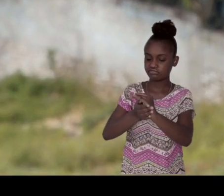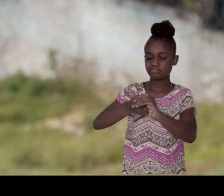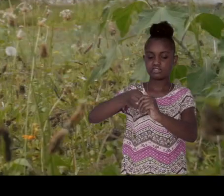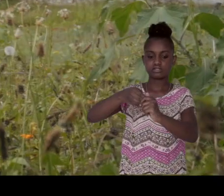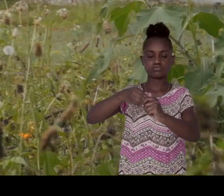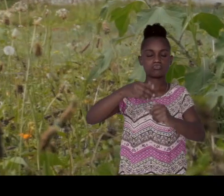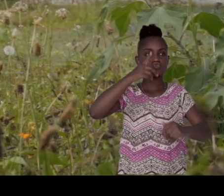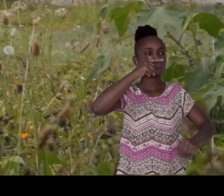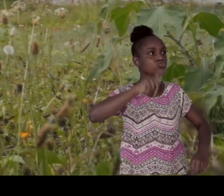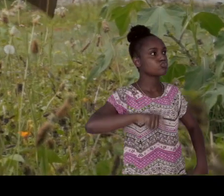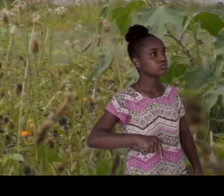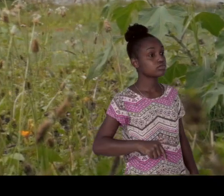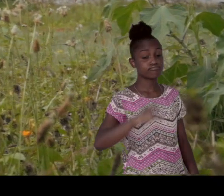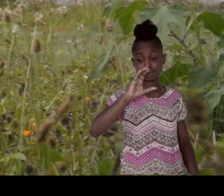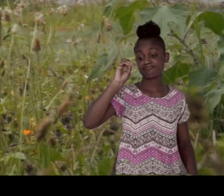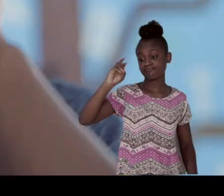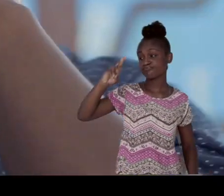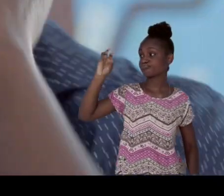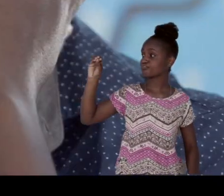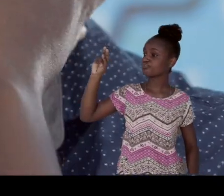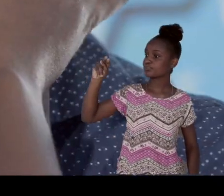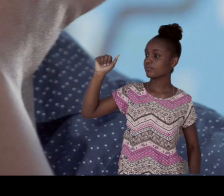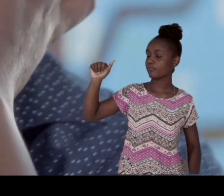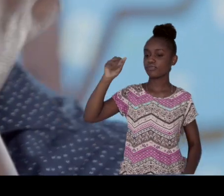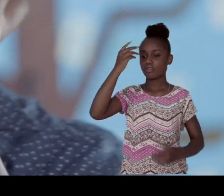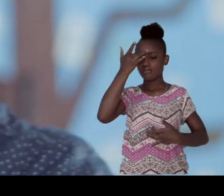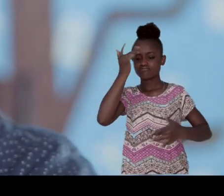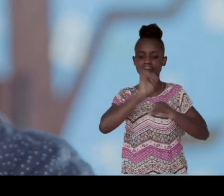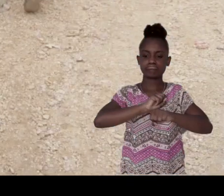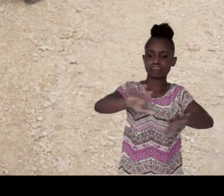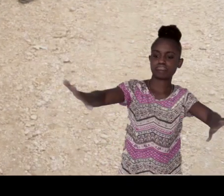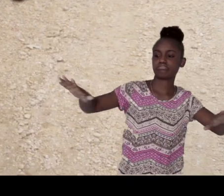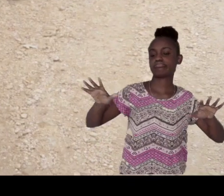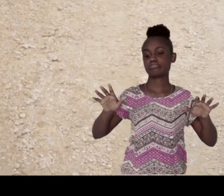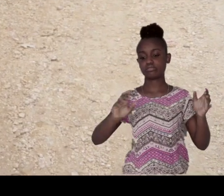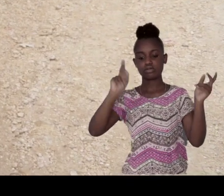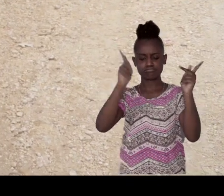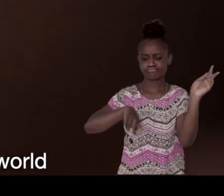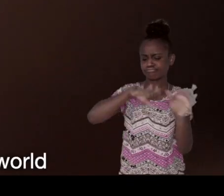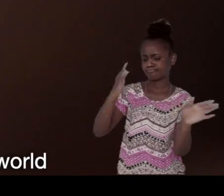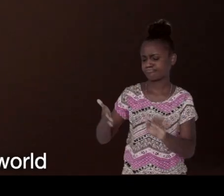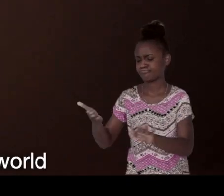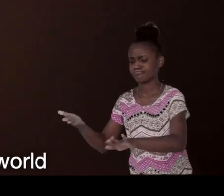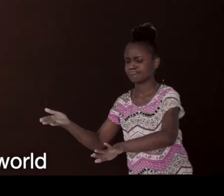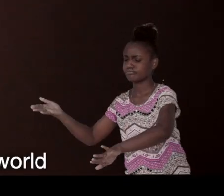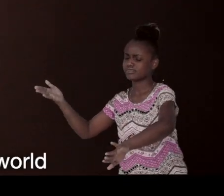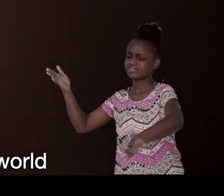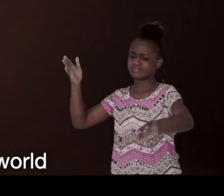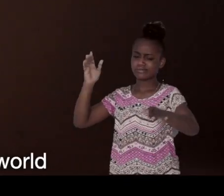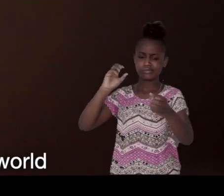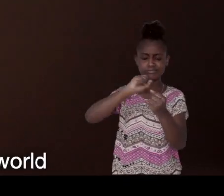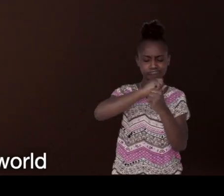mes amis. Mais moi tant pour n'y a pas mon tout est politique. Corona c'est une maladie oui qui dangereux et qui est en cause dans